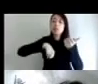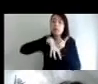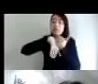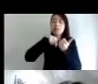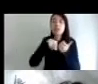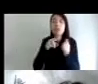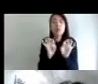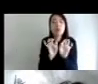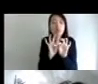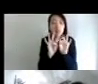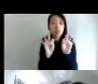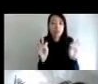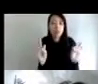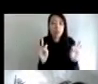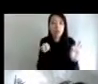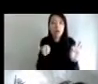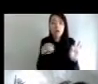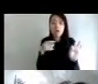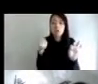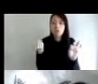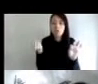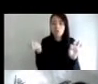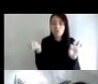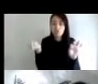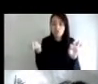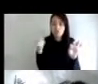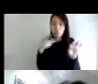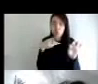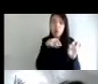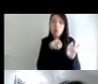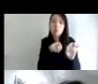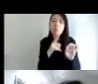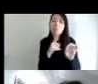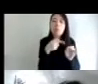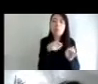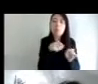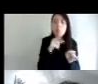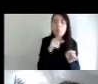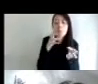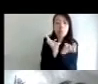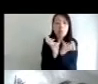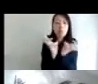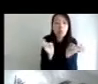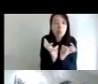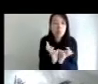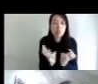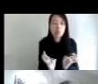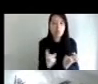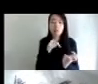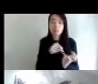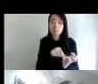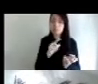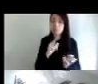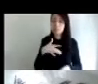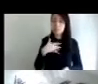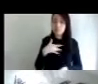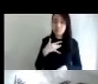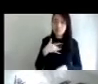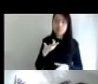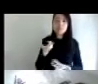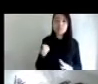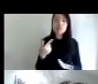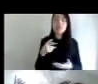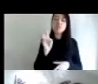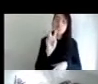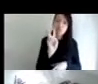同埋未木質化嘅，咁呢啲吸收根嘅主要作用咧就係攞嚟吸收一啲水分